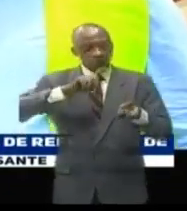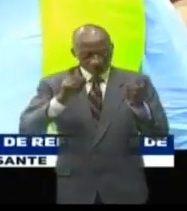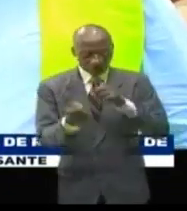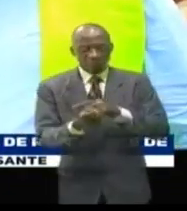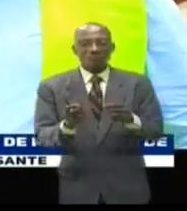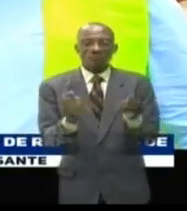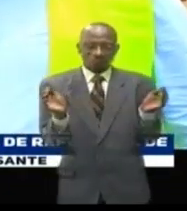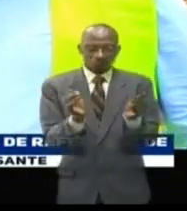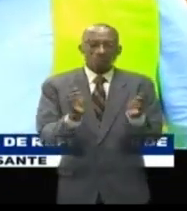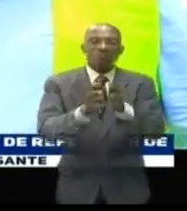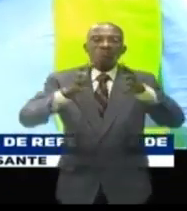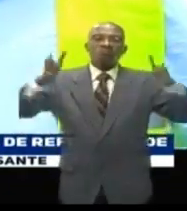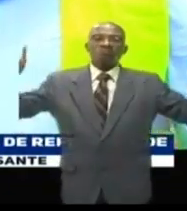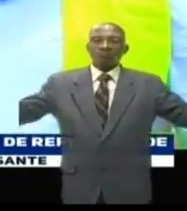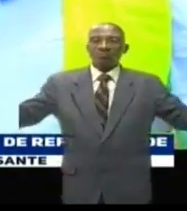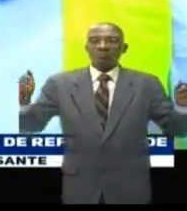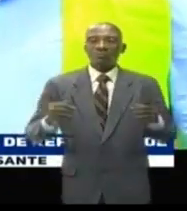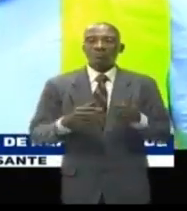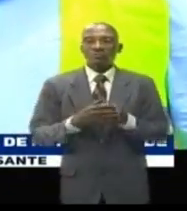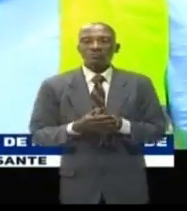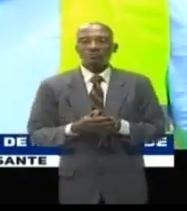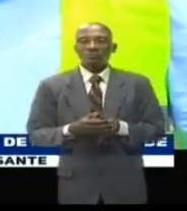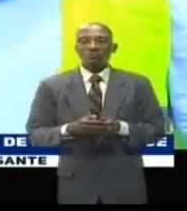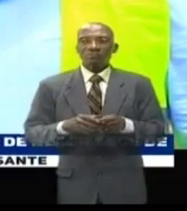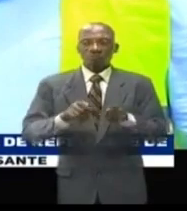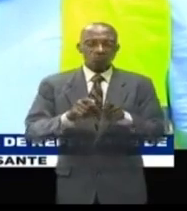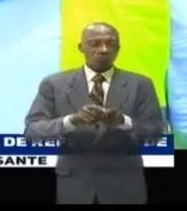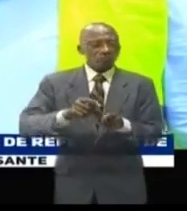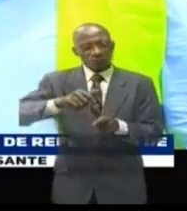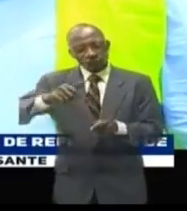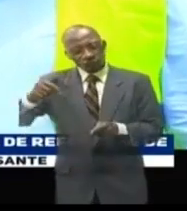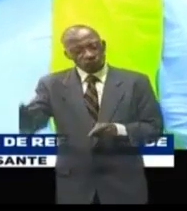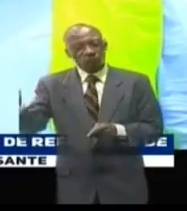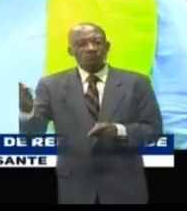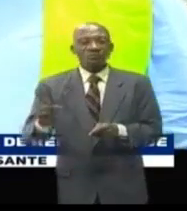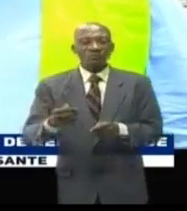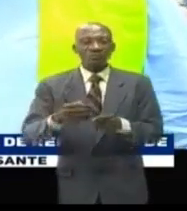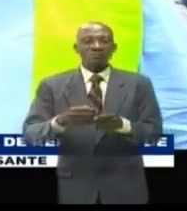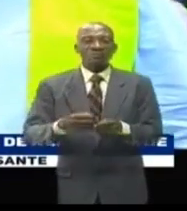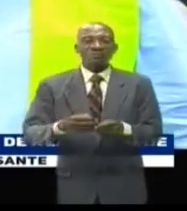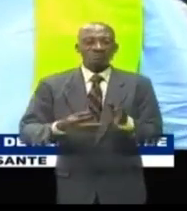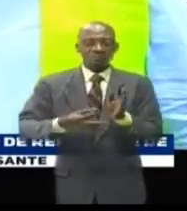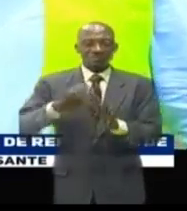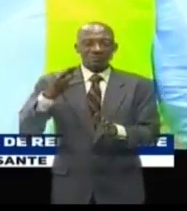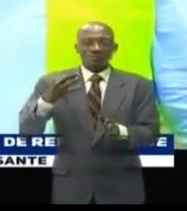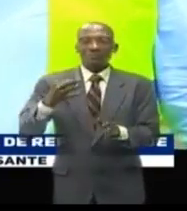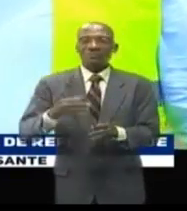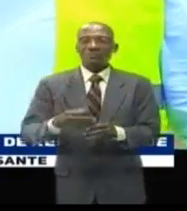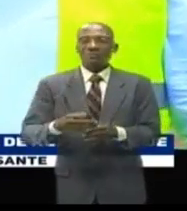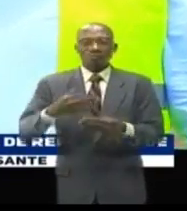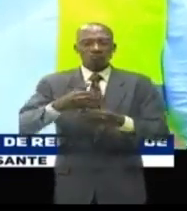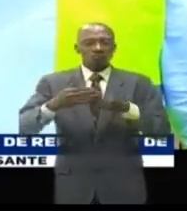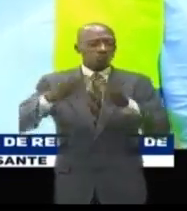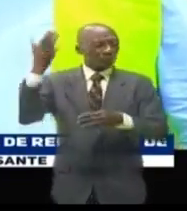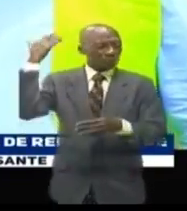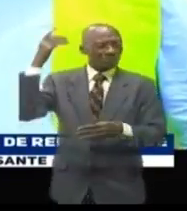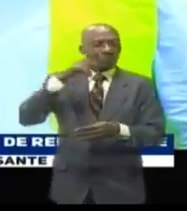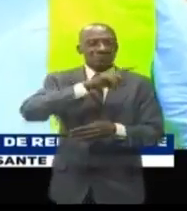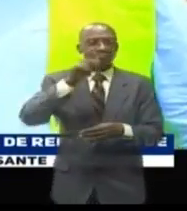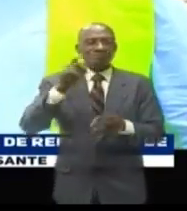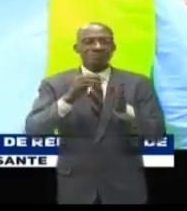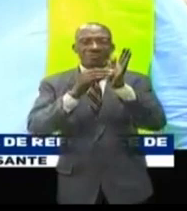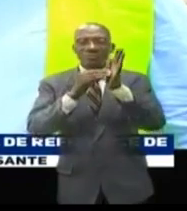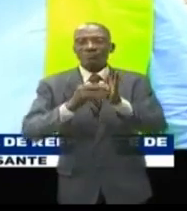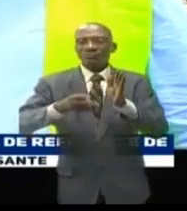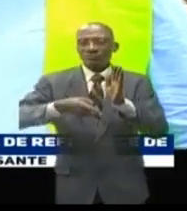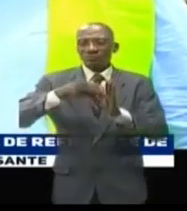qu'on appelle pavillon 13 c'est le premier bâtiment construit en 1912 à l'époque des Belges et ça nous avions